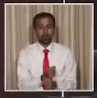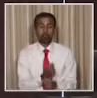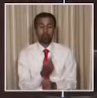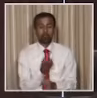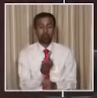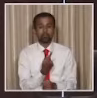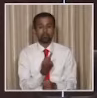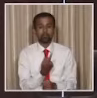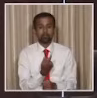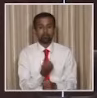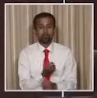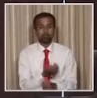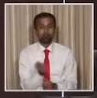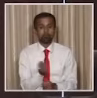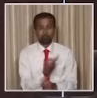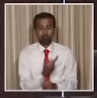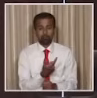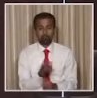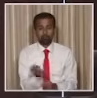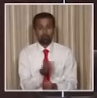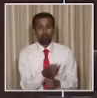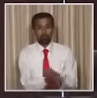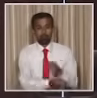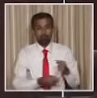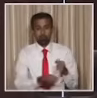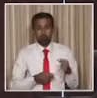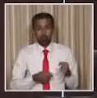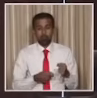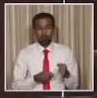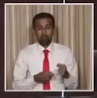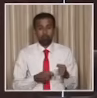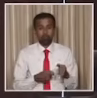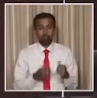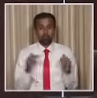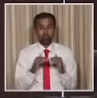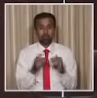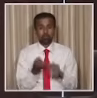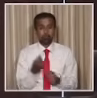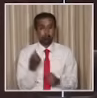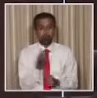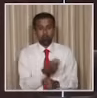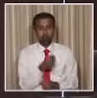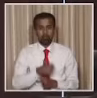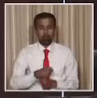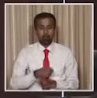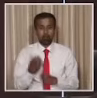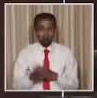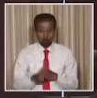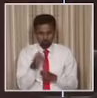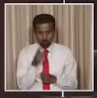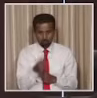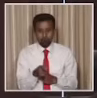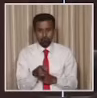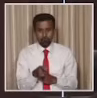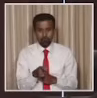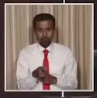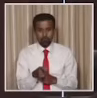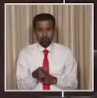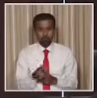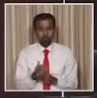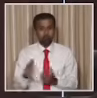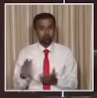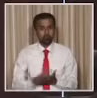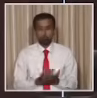ada wih gowia kita wih nanti belalai. Tengah ada wih asal nunel minginna gowia sadar ramilak dengan berpilla kandu peti sakas kelatino. Kisi daya kita